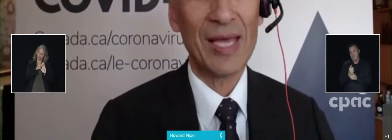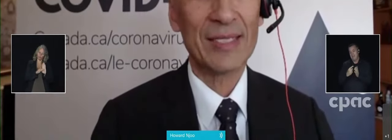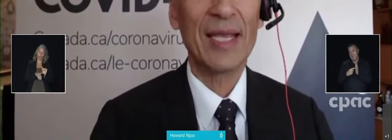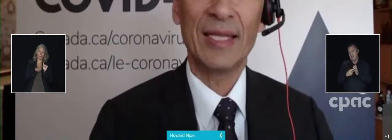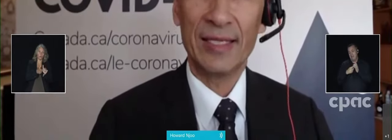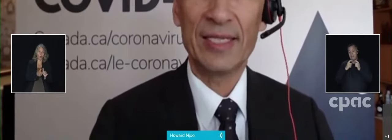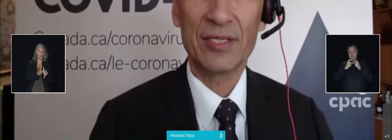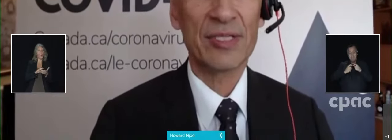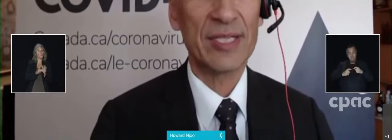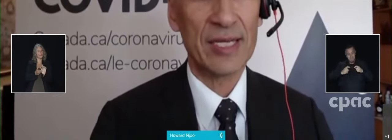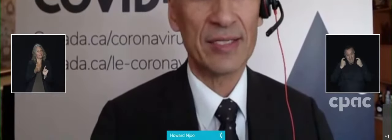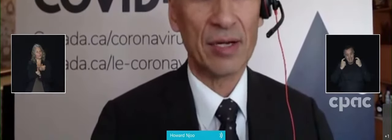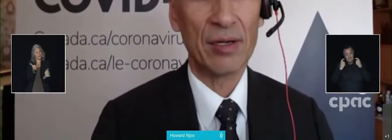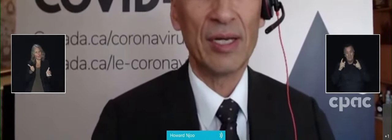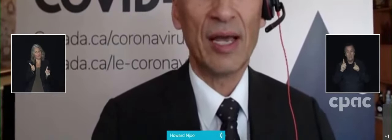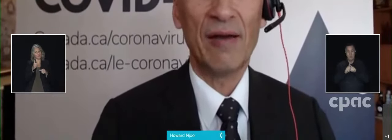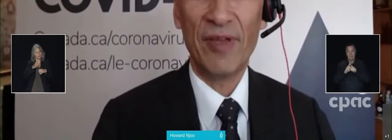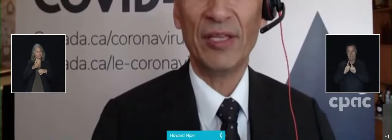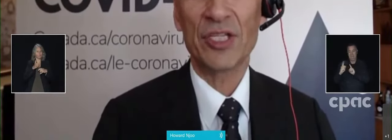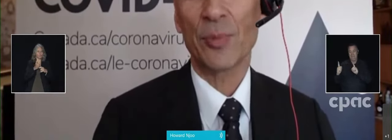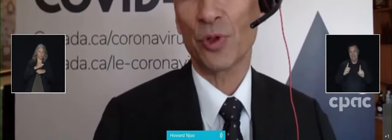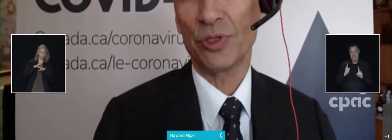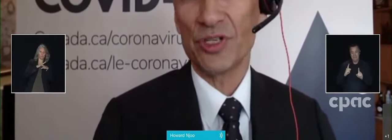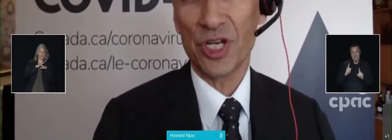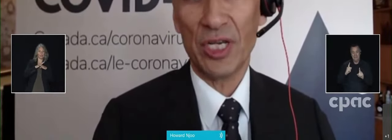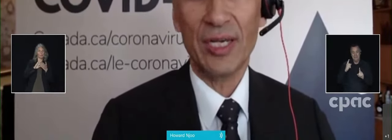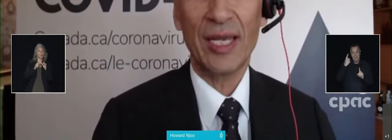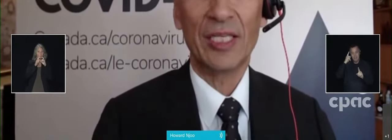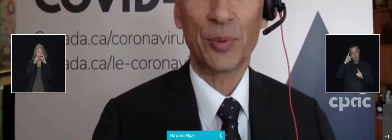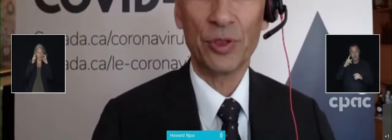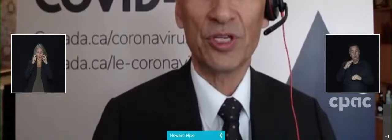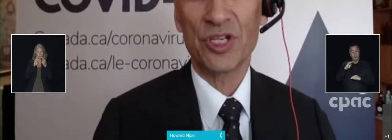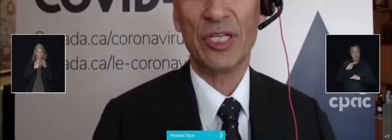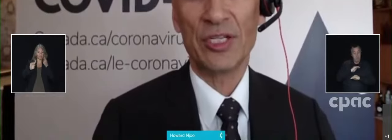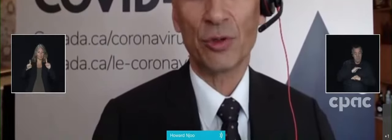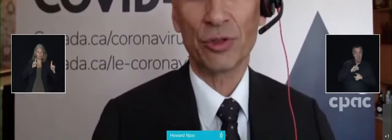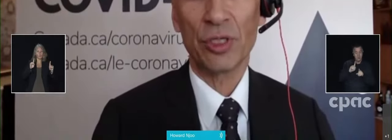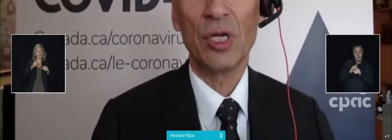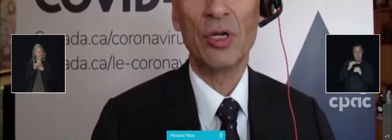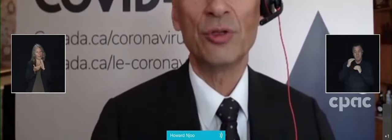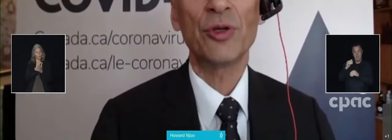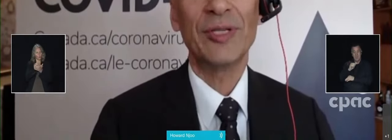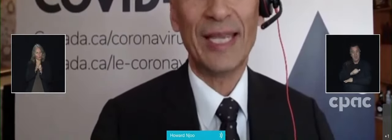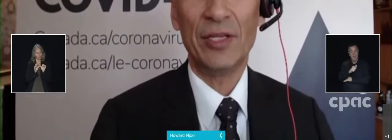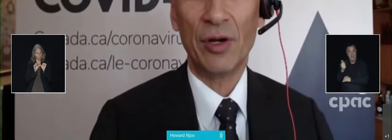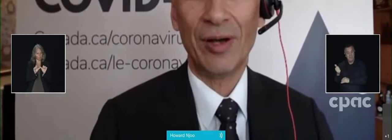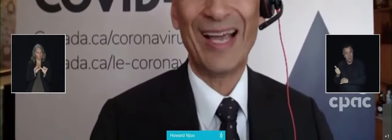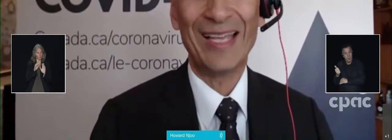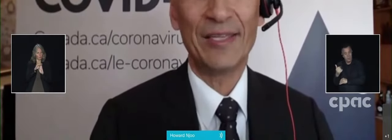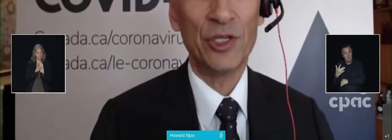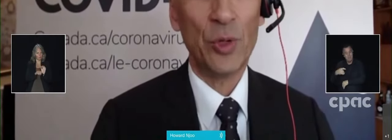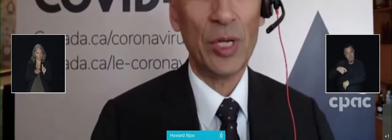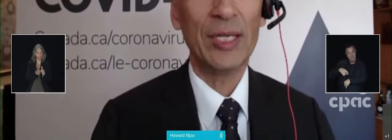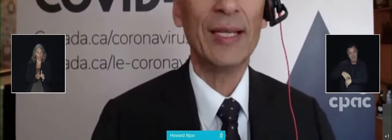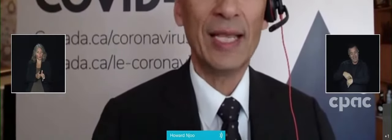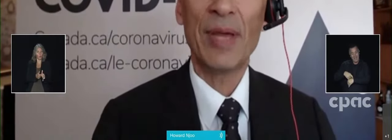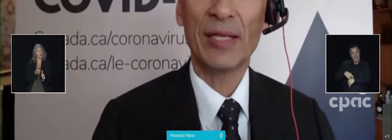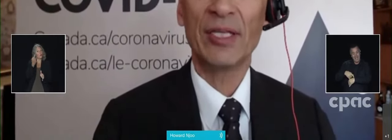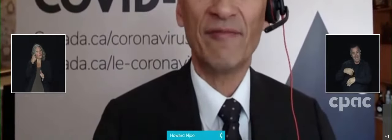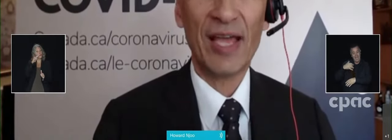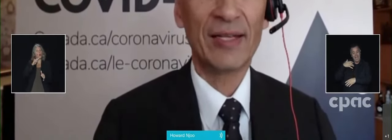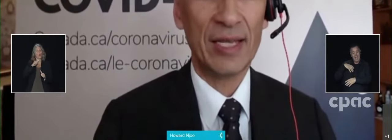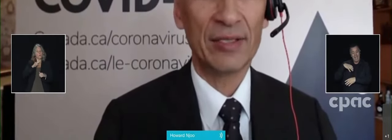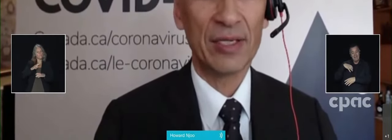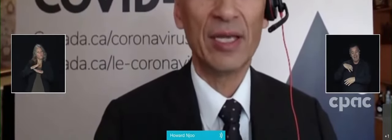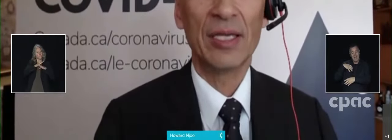la porte de masque et la distanciation, afin de se protéger et de protéger les autres, tout en aidant à atténuer l